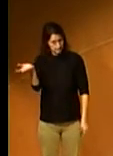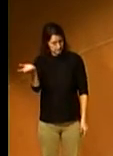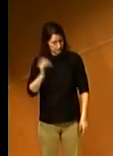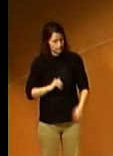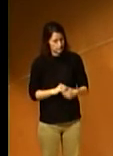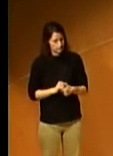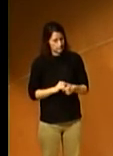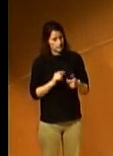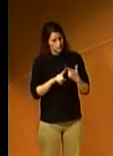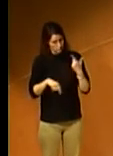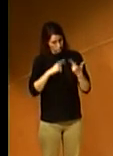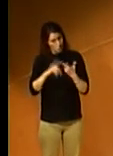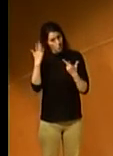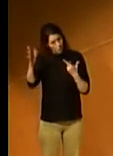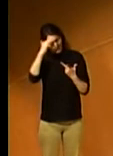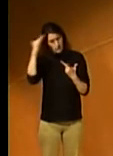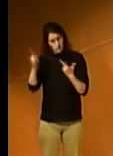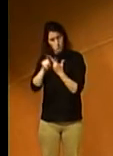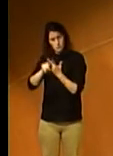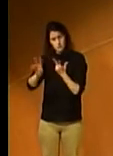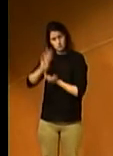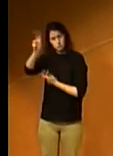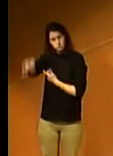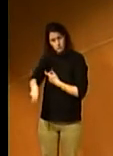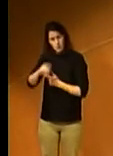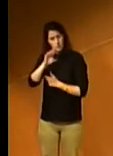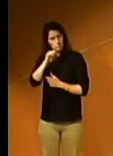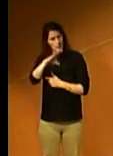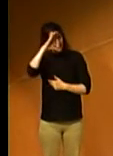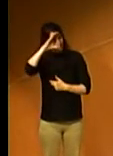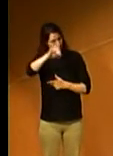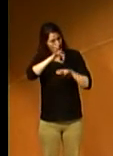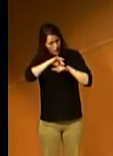et aussi en bac pro, accompagnement, soins, services à la personne.